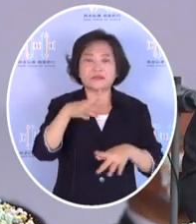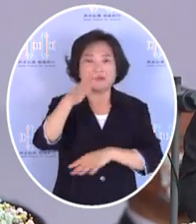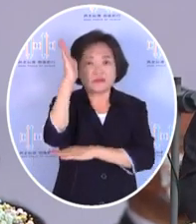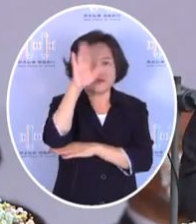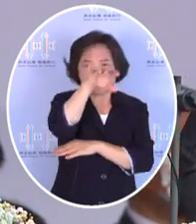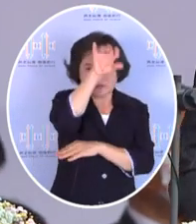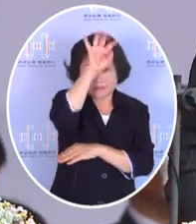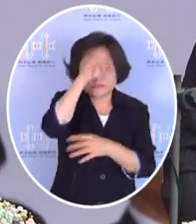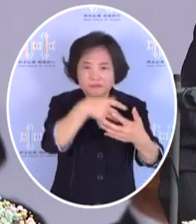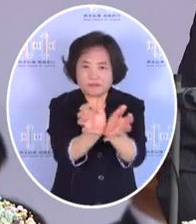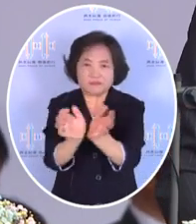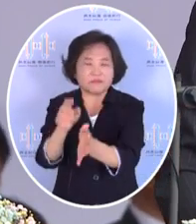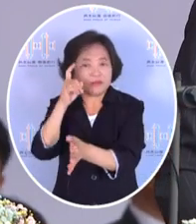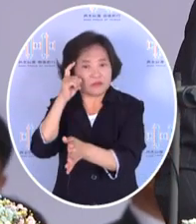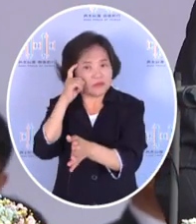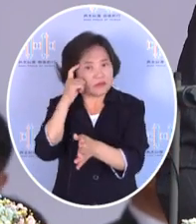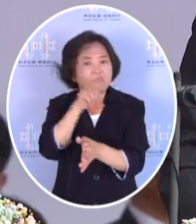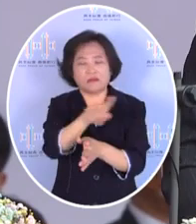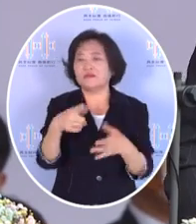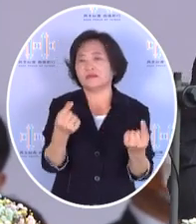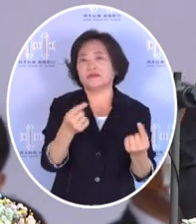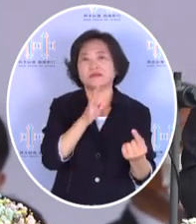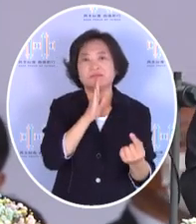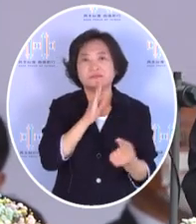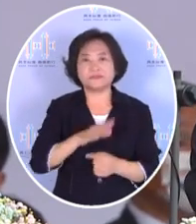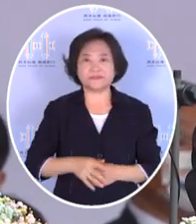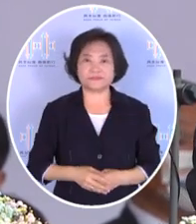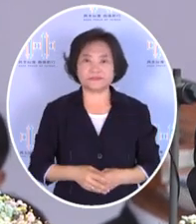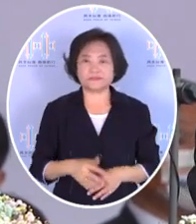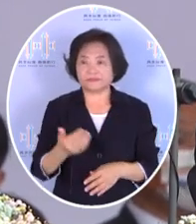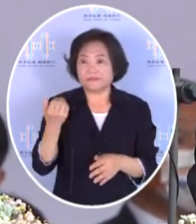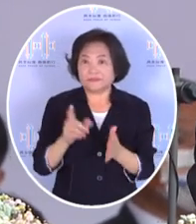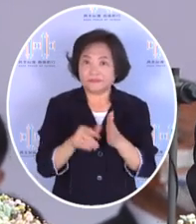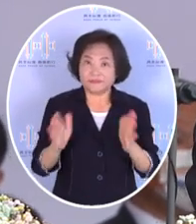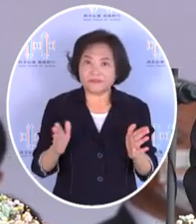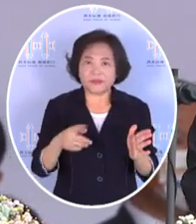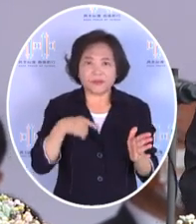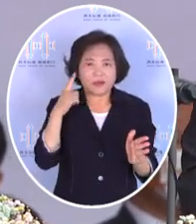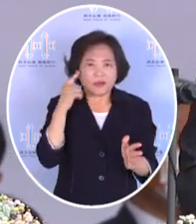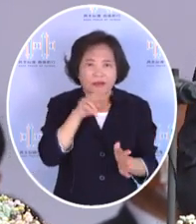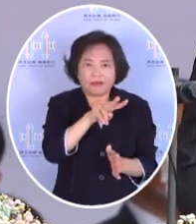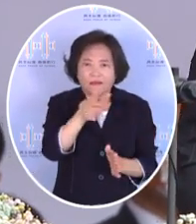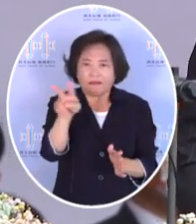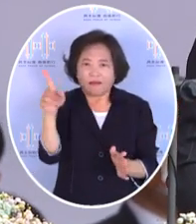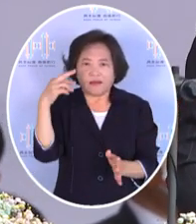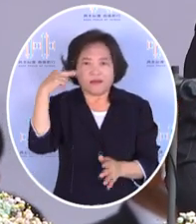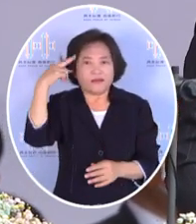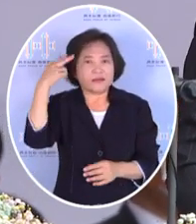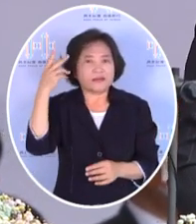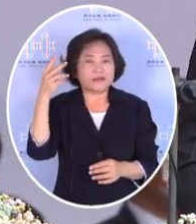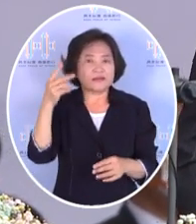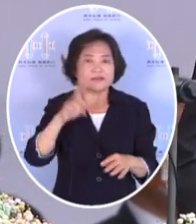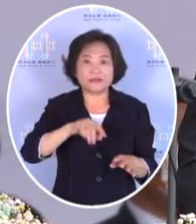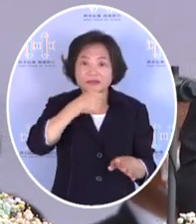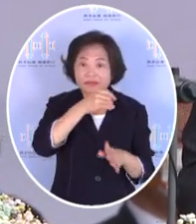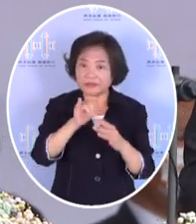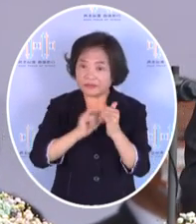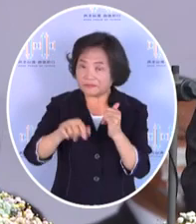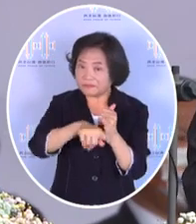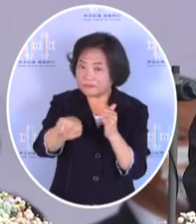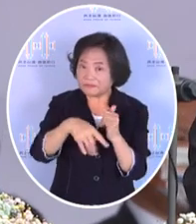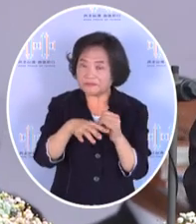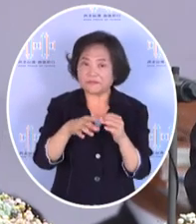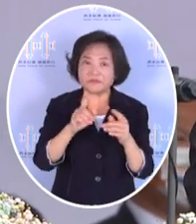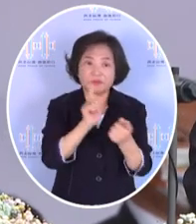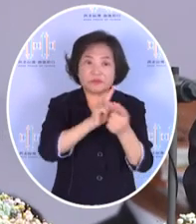的共识。这段时间，我们可以明显的感受，台湾人民在